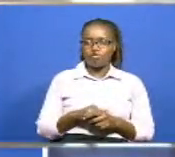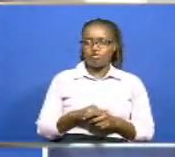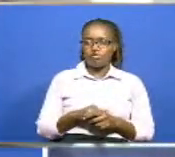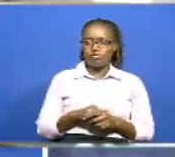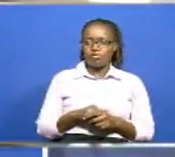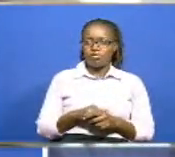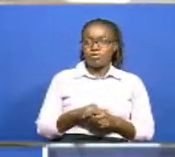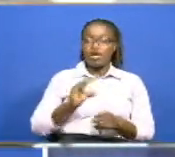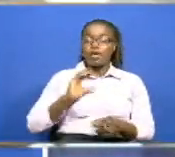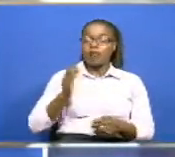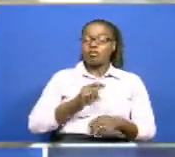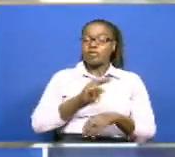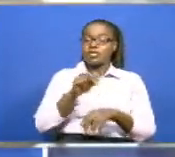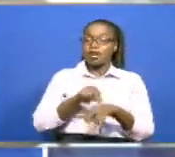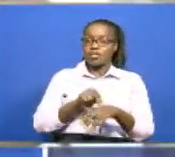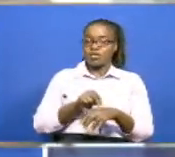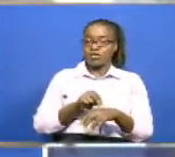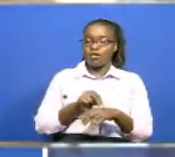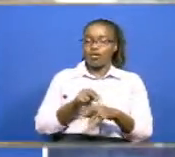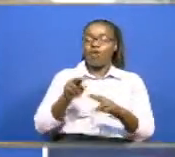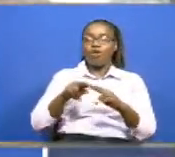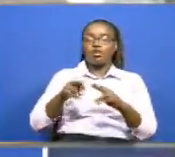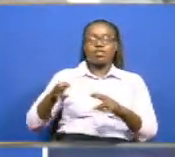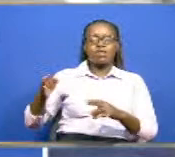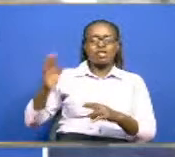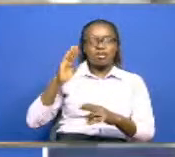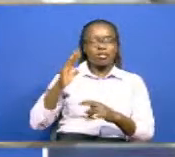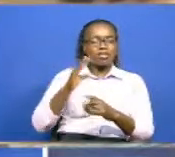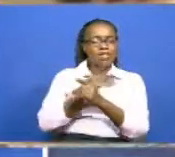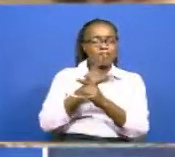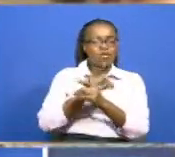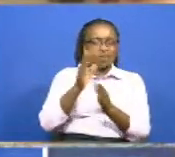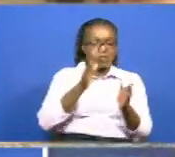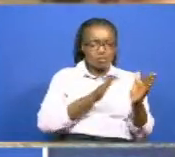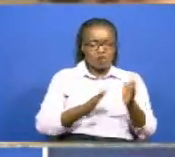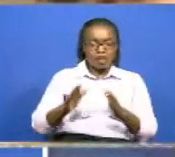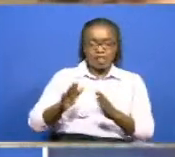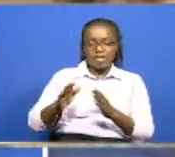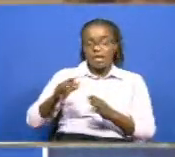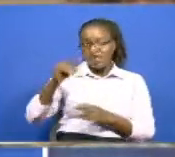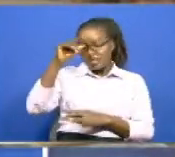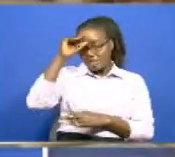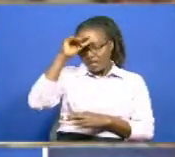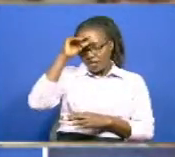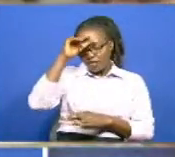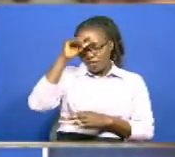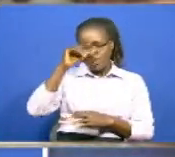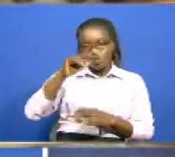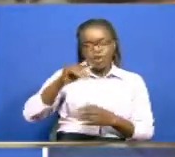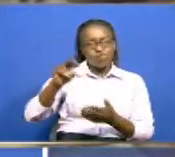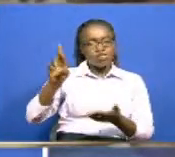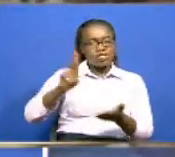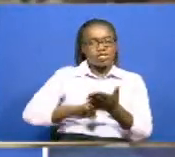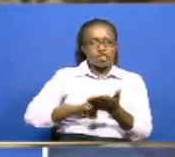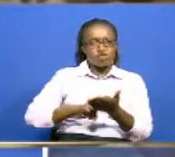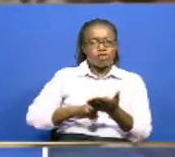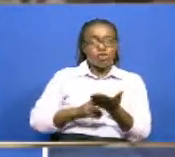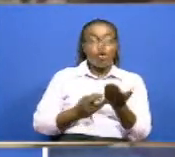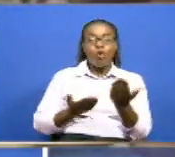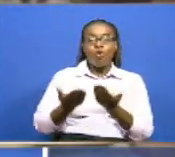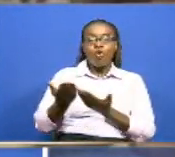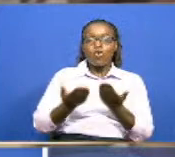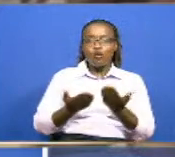Kamati ya Bunge la Taifa kuhusu usalama imetetea mpango wa serikali wa kutekeleza shughuli ya usajili wa huduma namba, wakiwataja